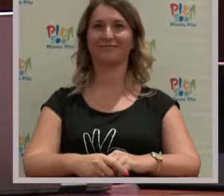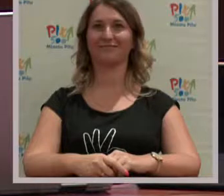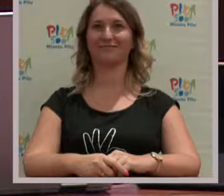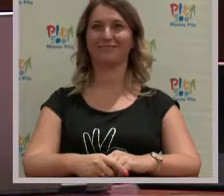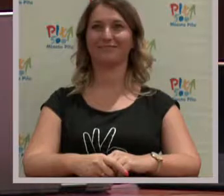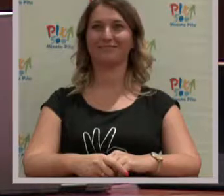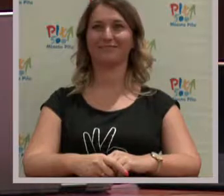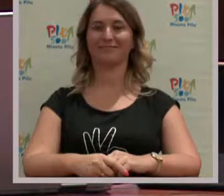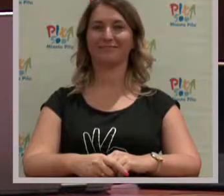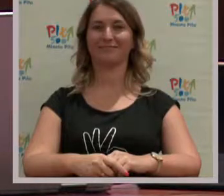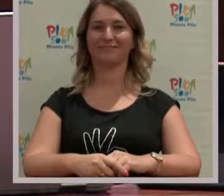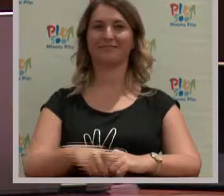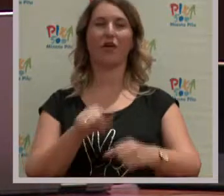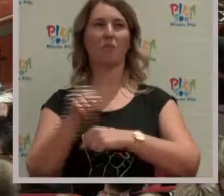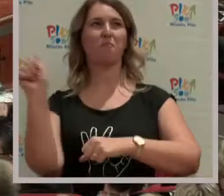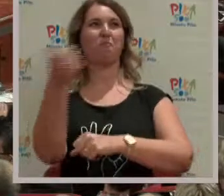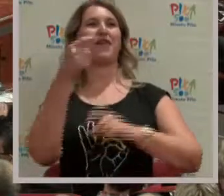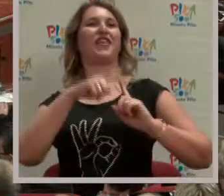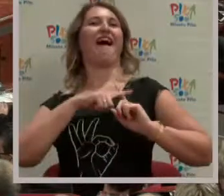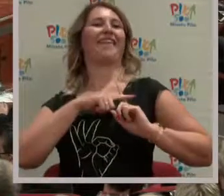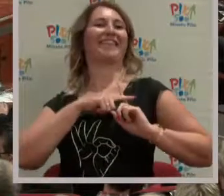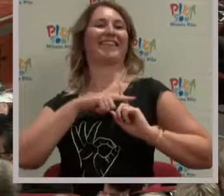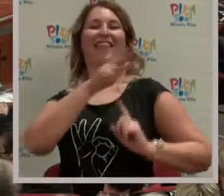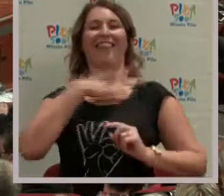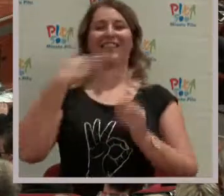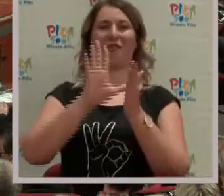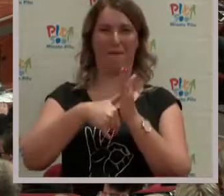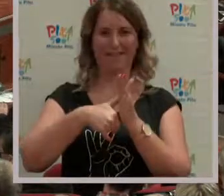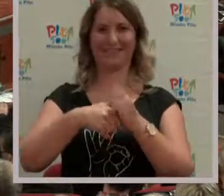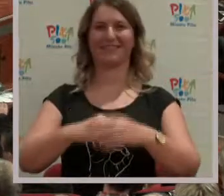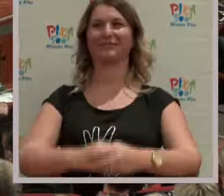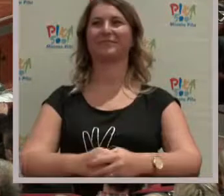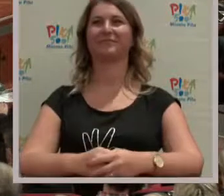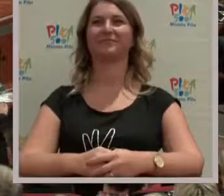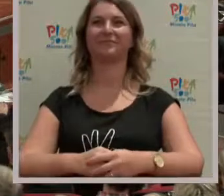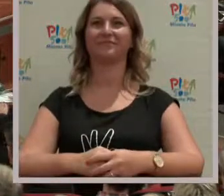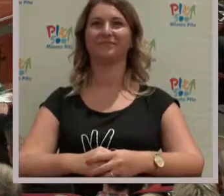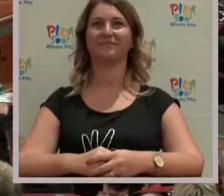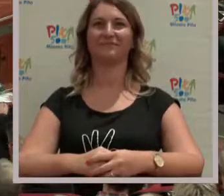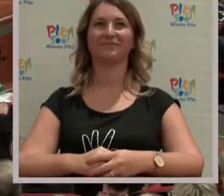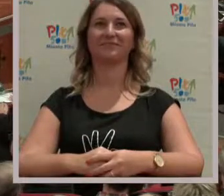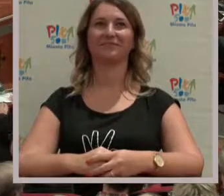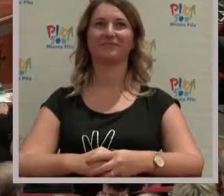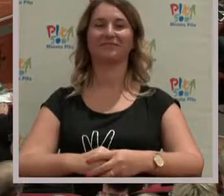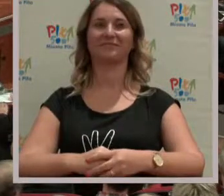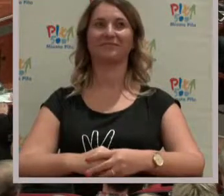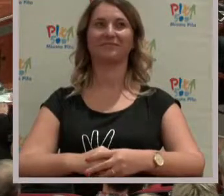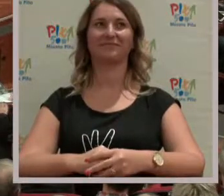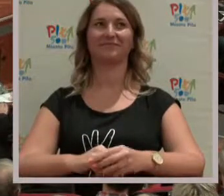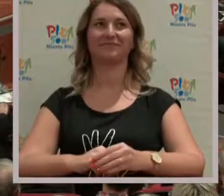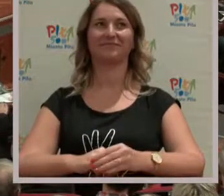Pierwszego harcerza tego miasta, jeżeli państwo pozwolą harcerza.